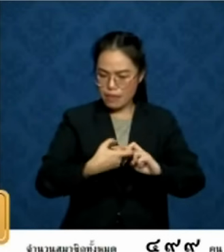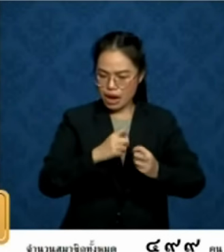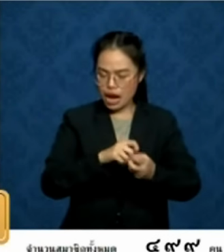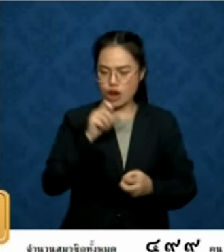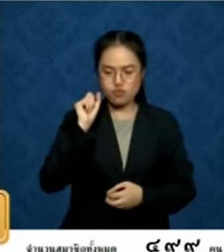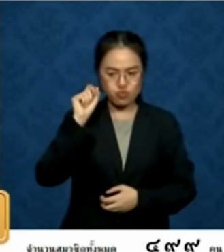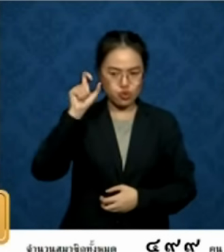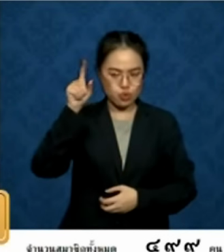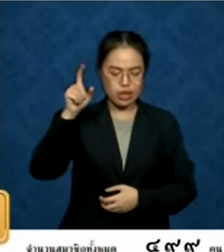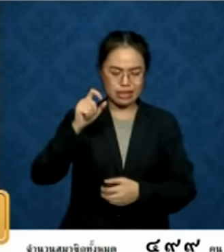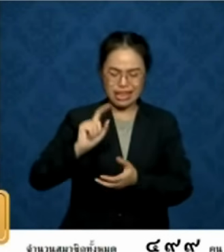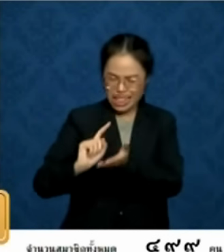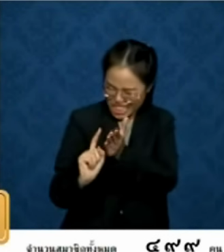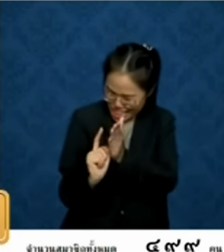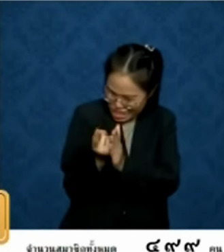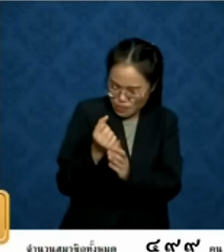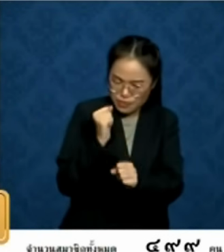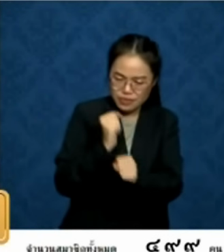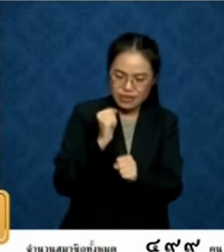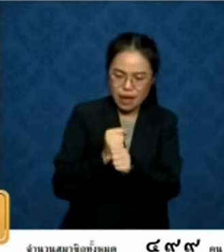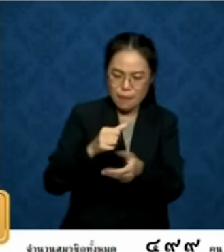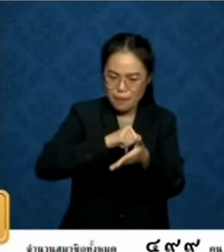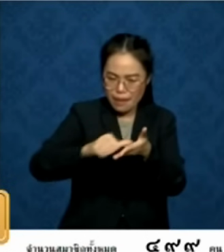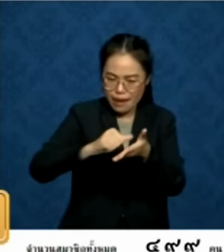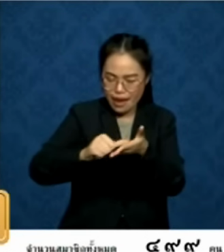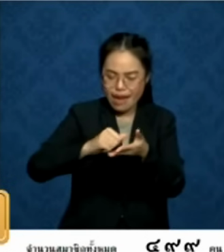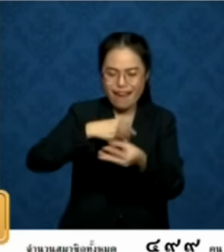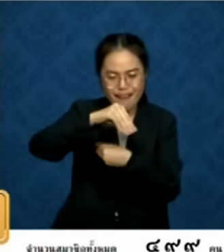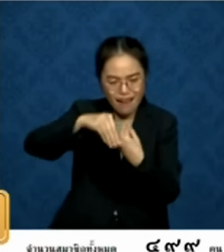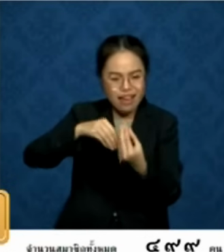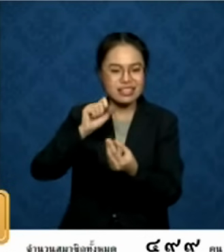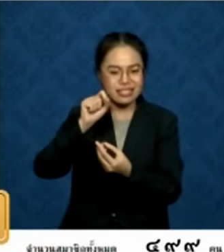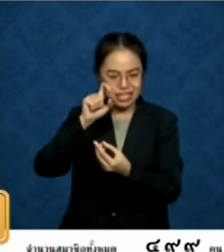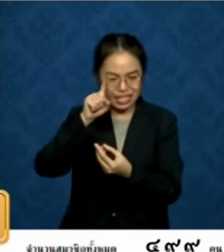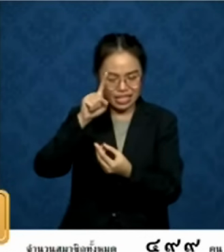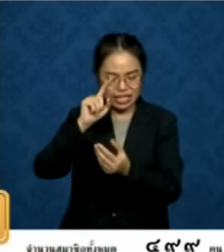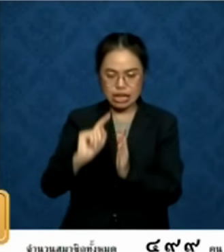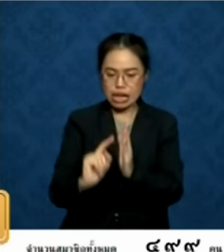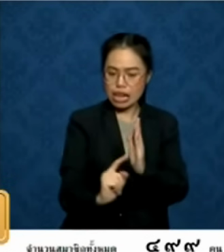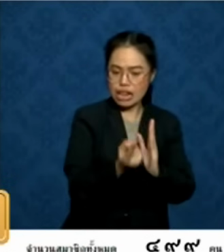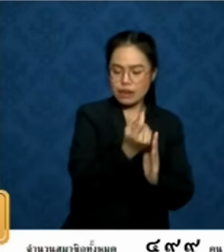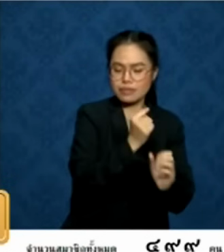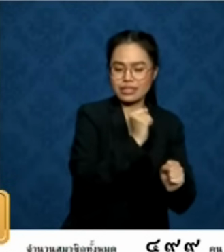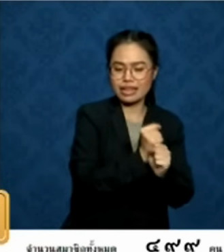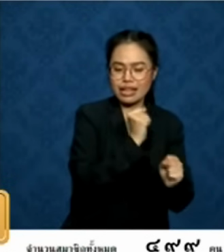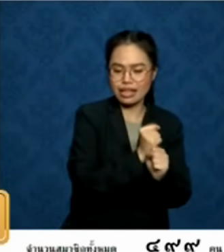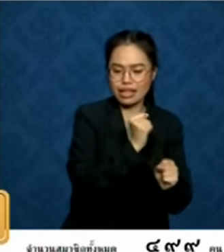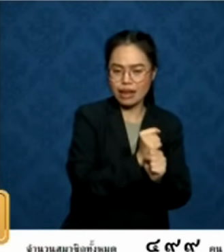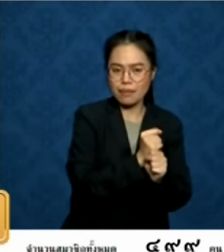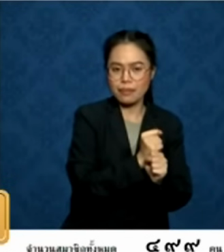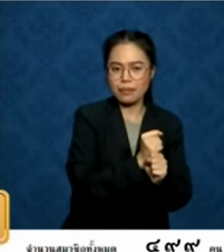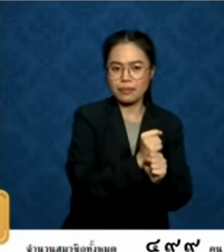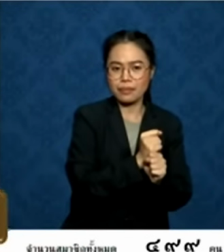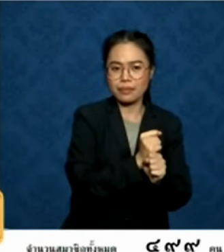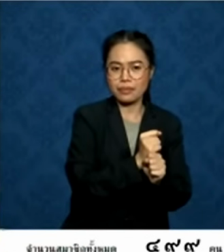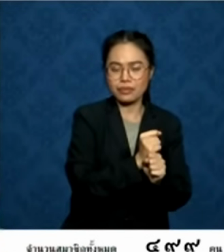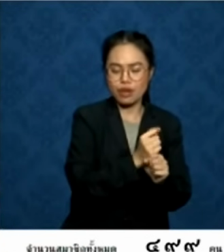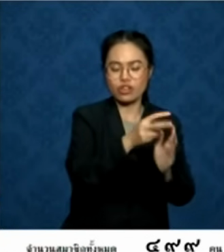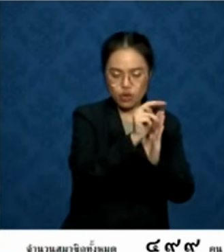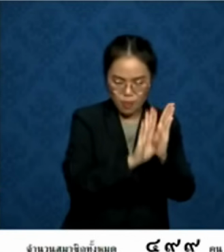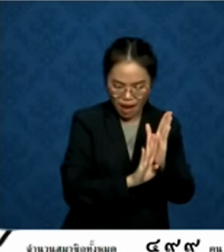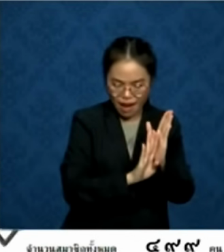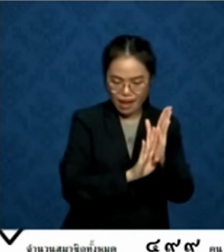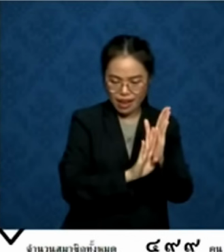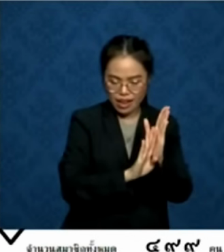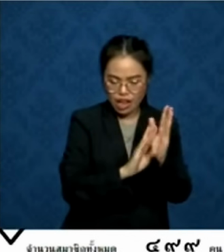องพลิกฟื้นเศรษฐกิจในระยะสั้นโดยเริ่มจากการสร้างอุปสงค์ในกลุ่มเป้าหมายของนโยบายนำไปสู่การผลิตสิน